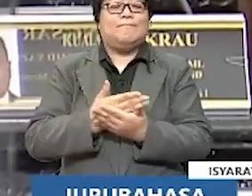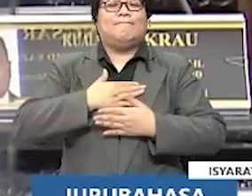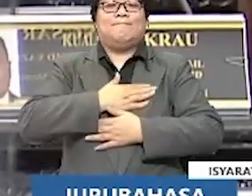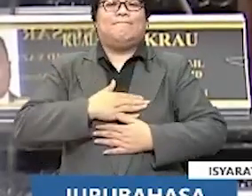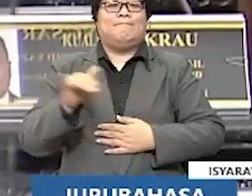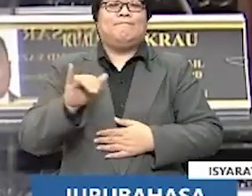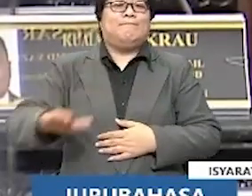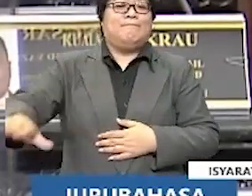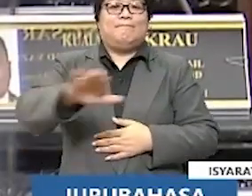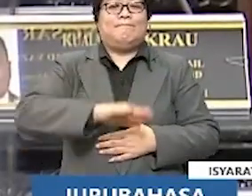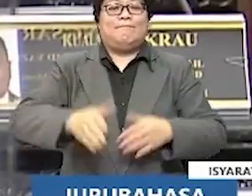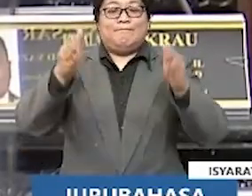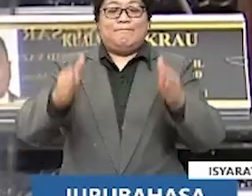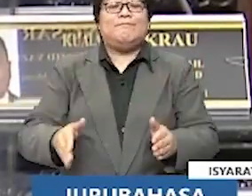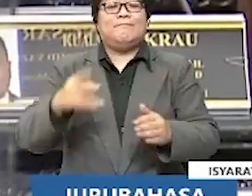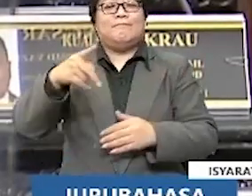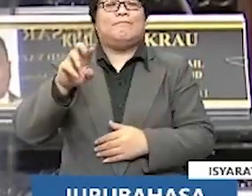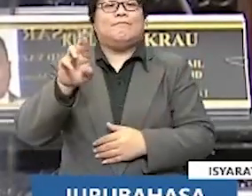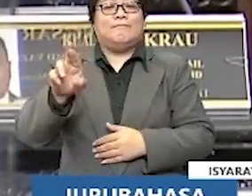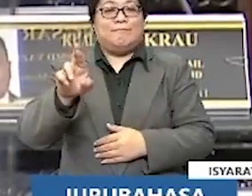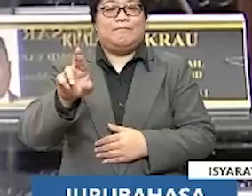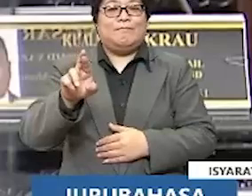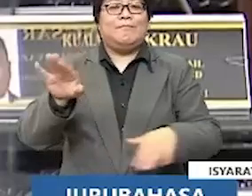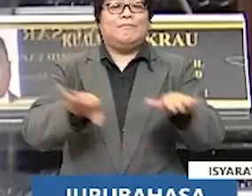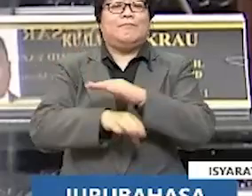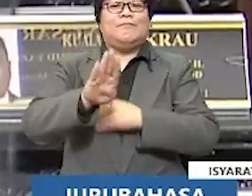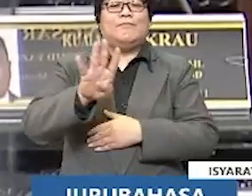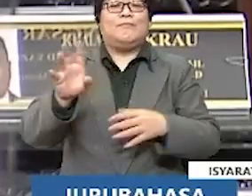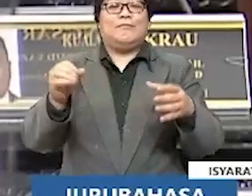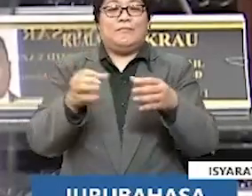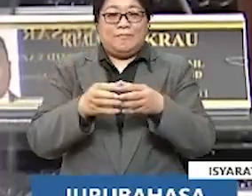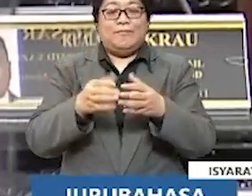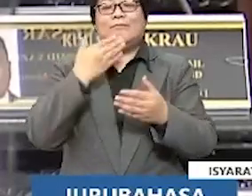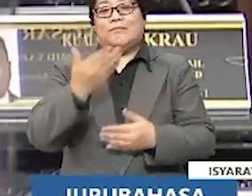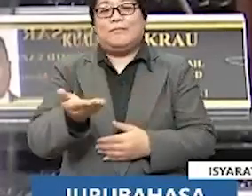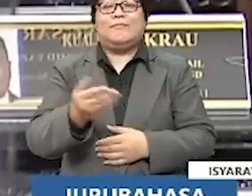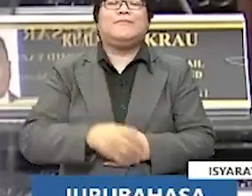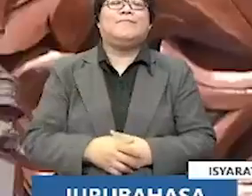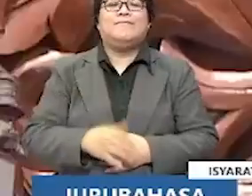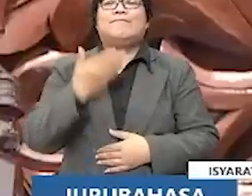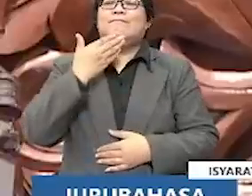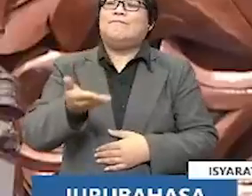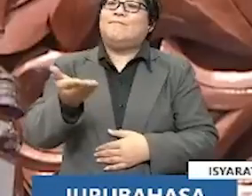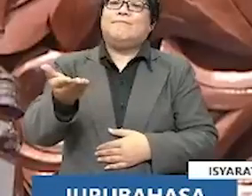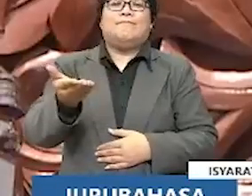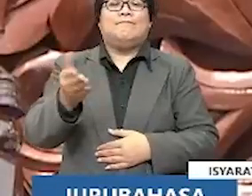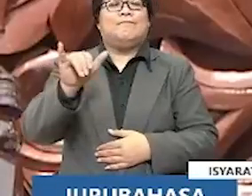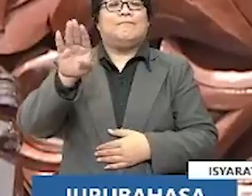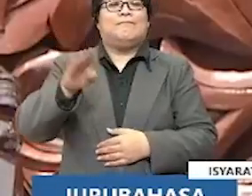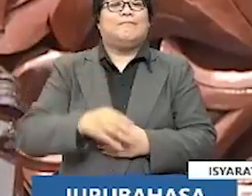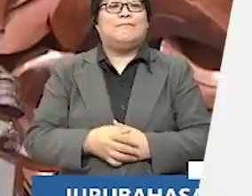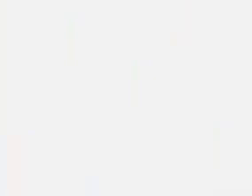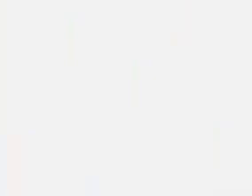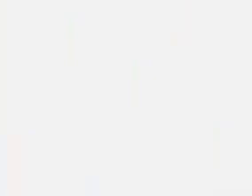oleh penghuni PPR di bawah B40. Terima kasih, Tan Sri Yang Bertua. Terima kasih, silakan Yang Amat.